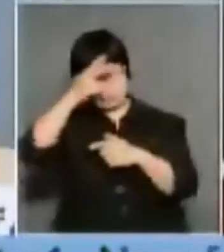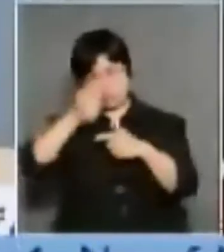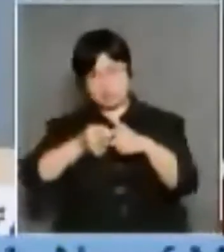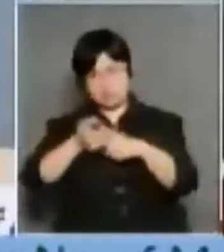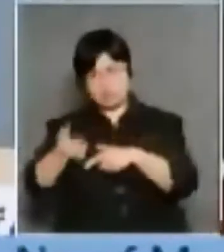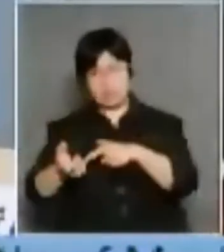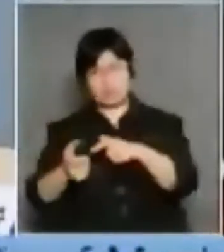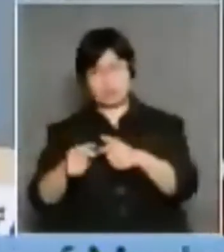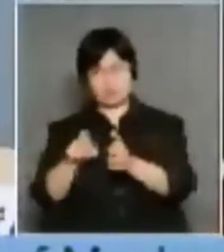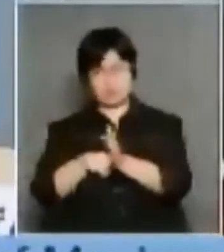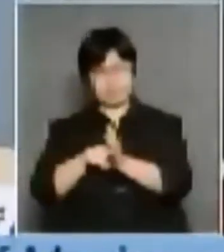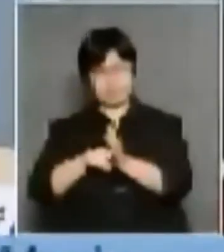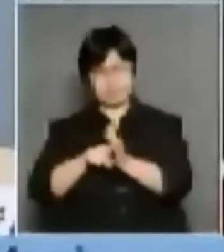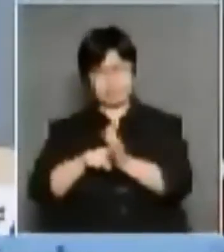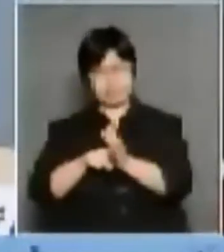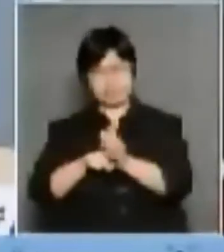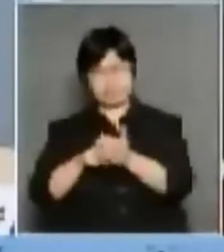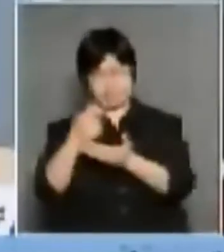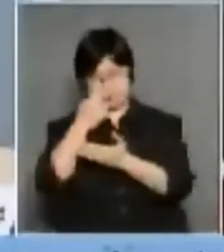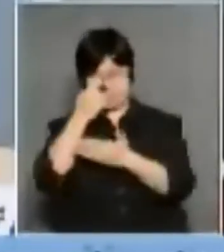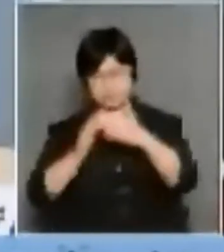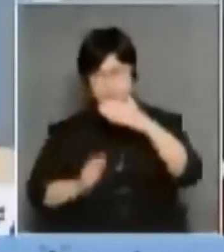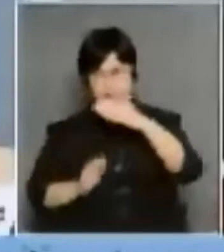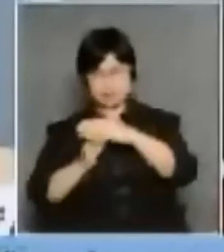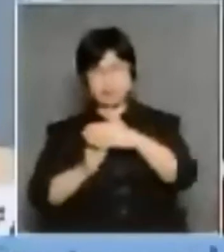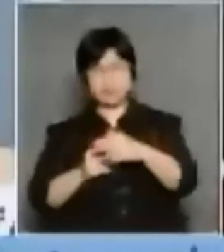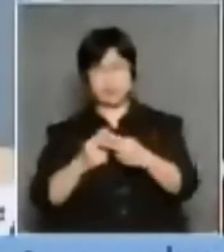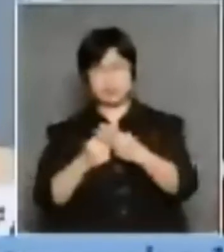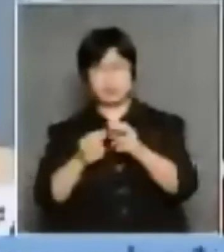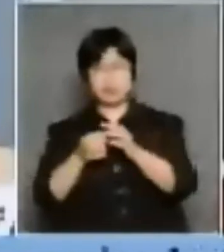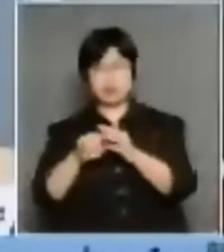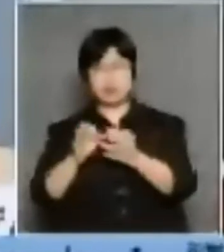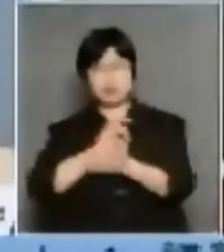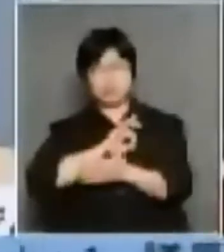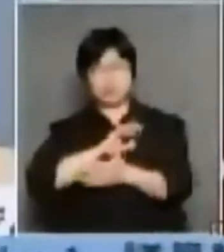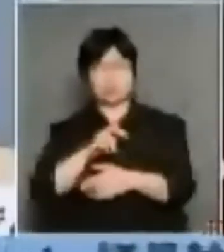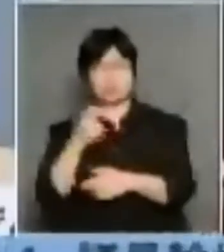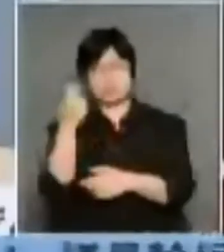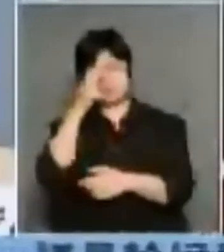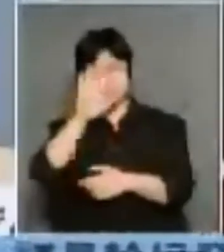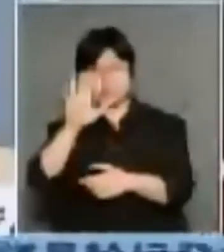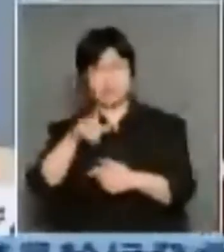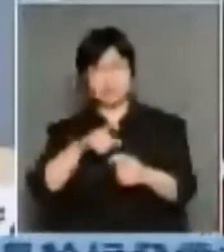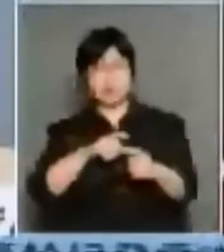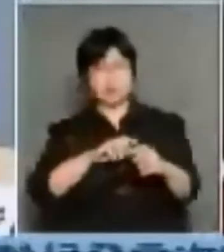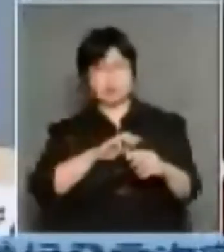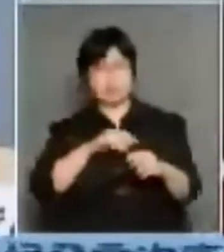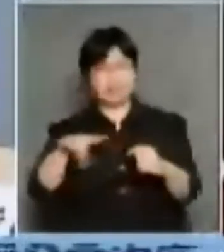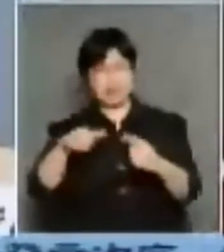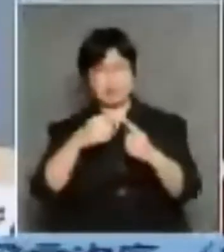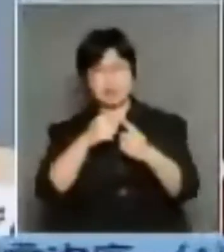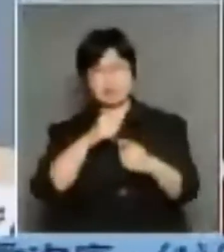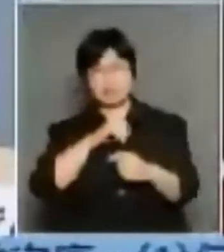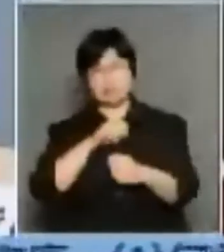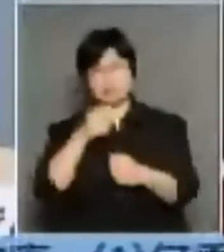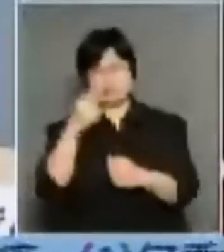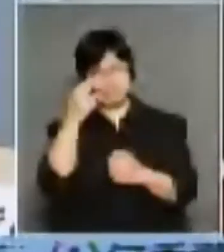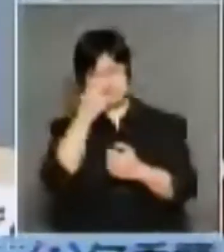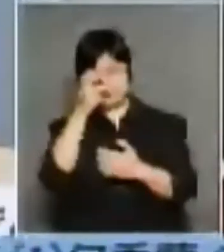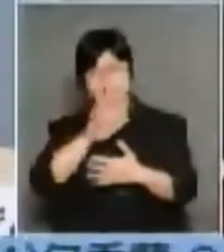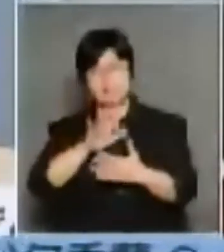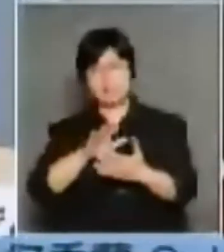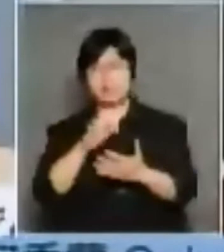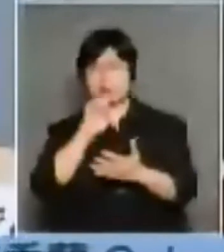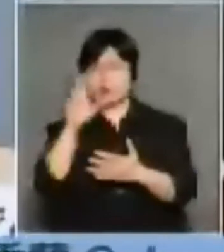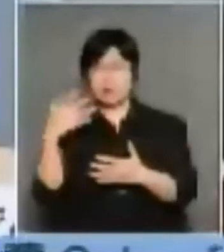產審查的上限，這個工聯會就不審查，泛民又不審查，你有沒有講過才行嘛？我去見